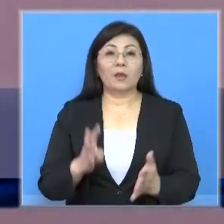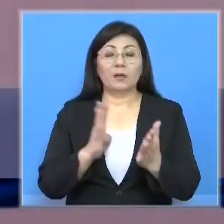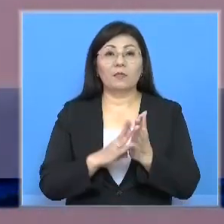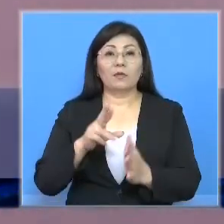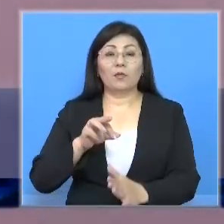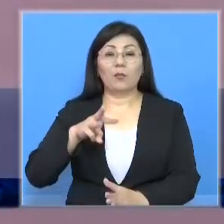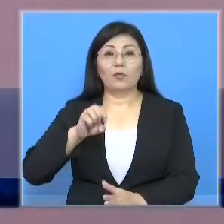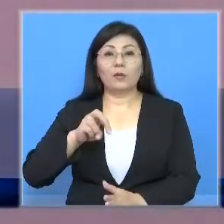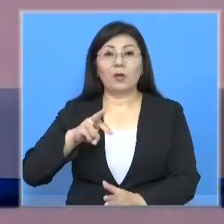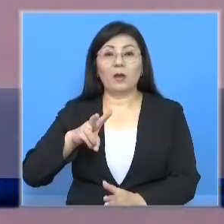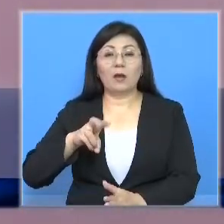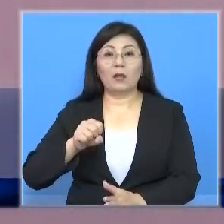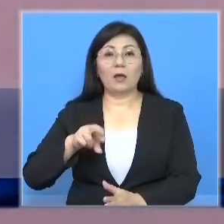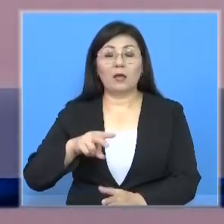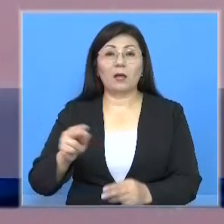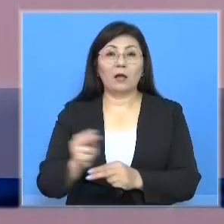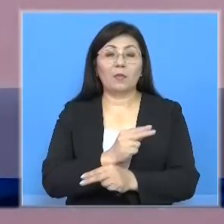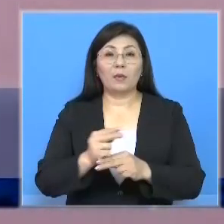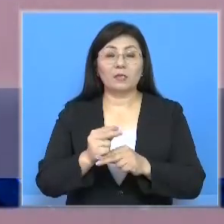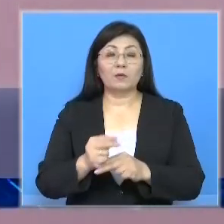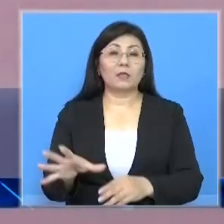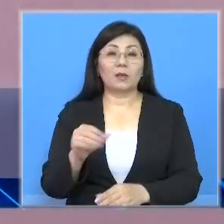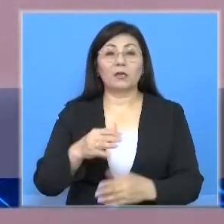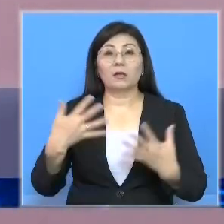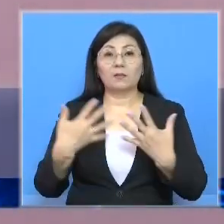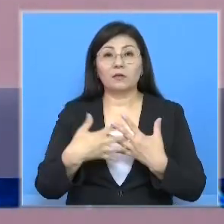котельных отремонтировано оборудование,